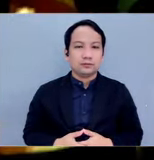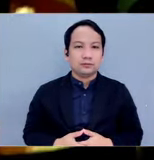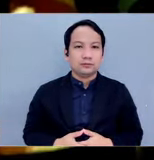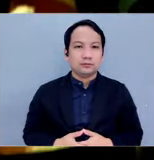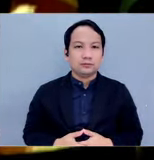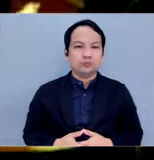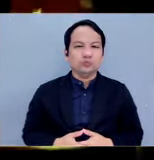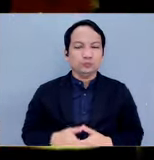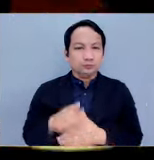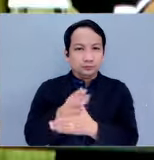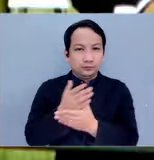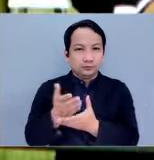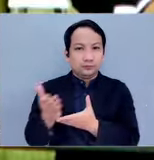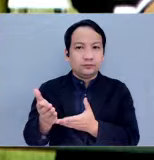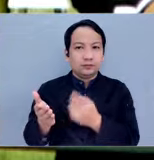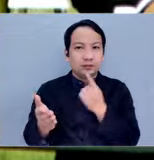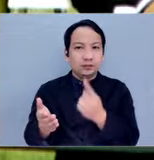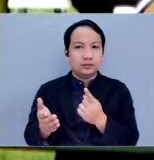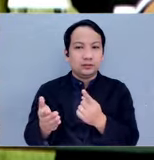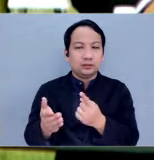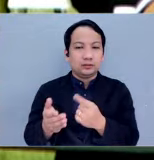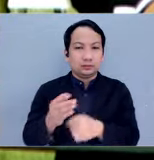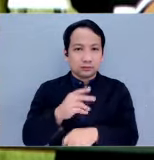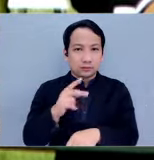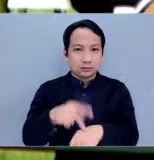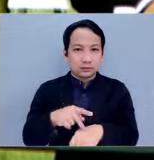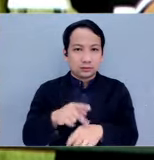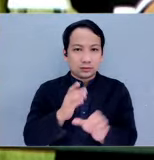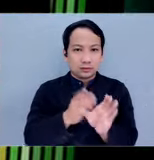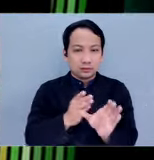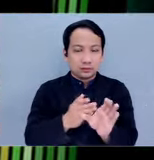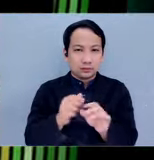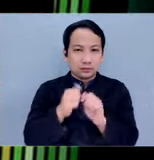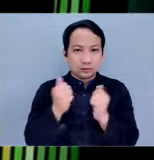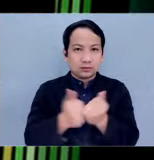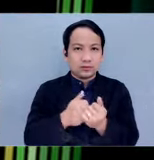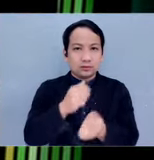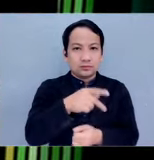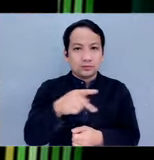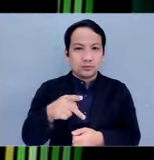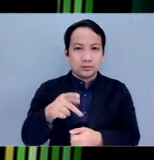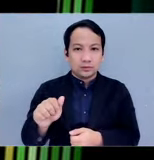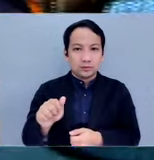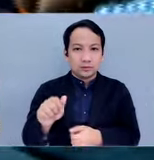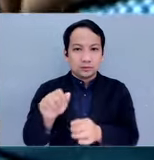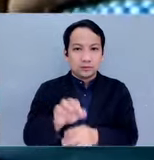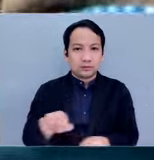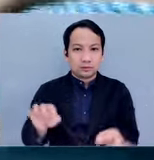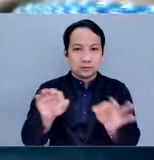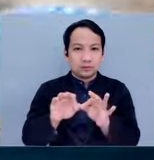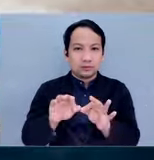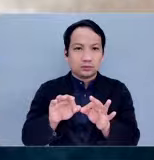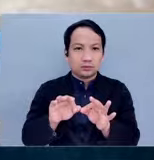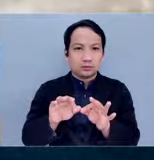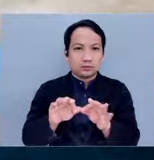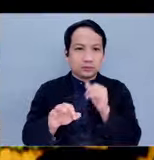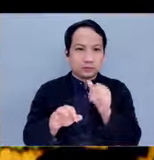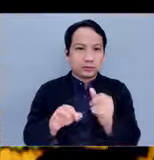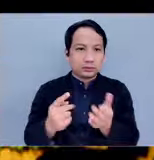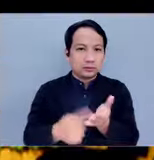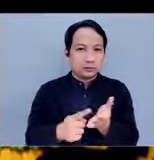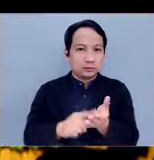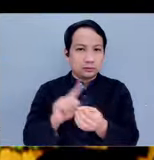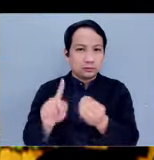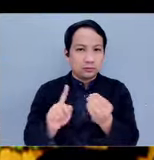Ibinahagi sa atin ng mga opisyal ng Philippine Psychiatric Association o PPA ang makakahalagang bagay na hindi napag-uusapan tungkol sa